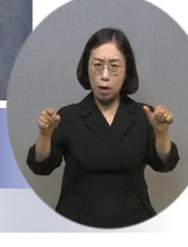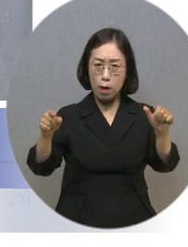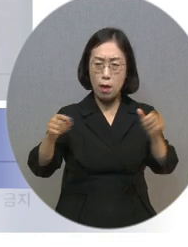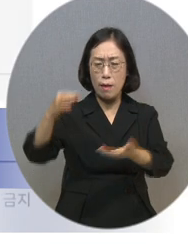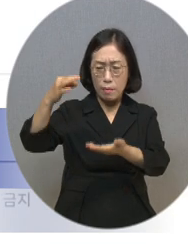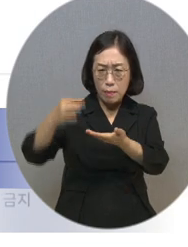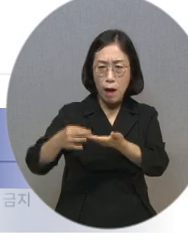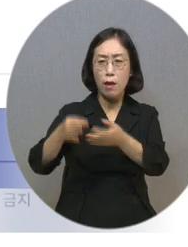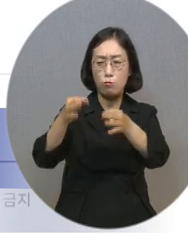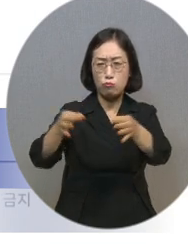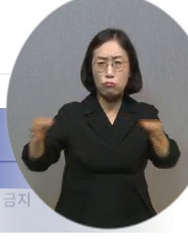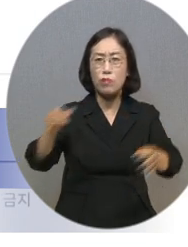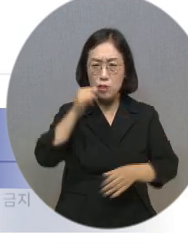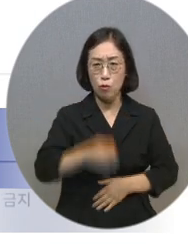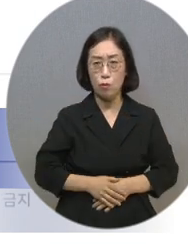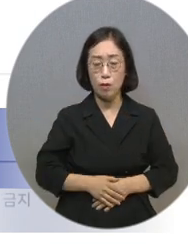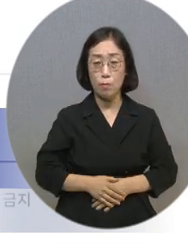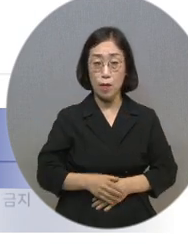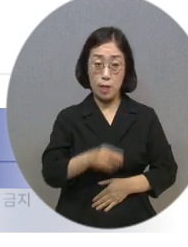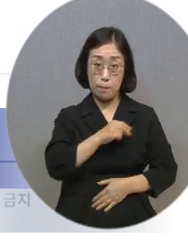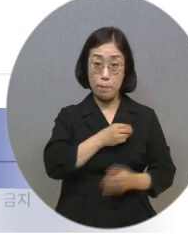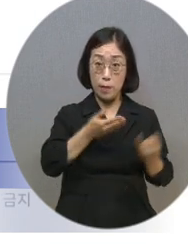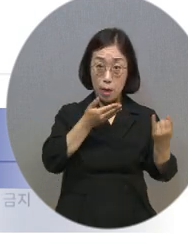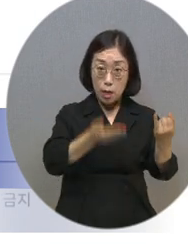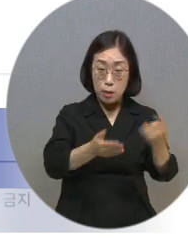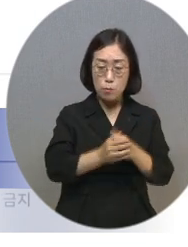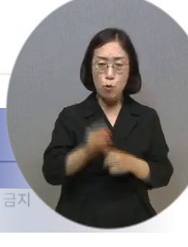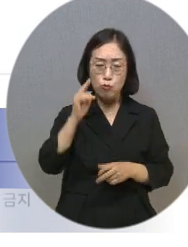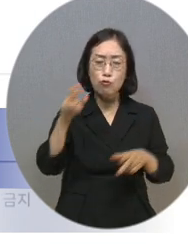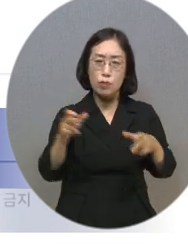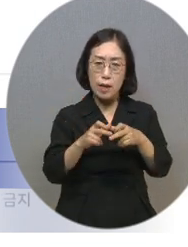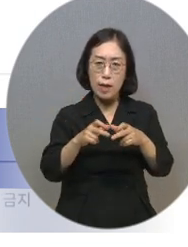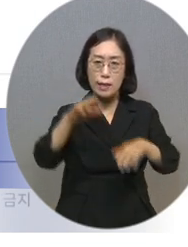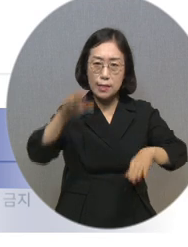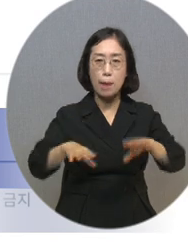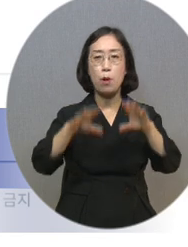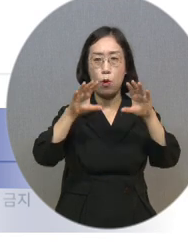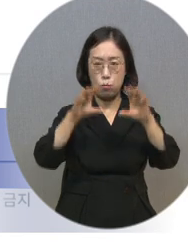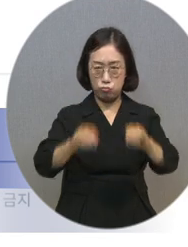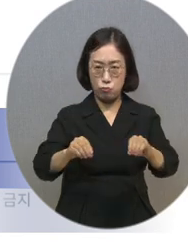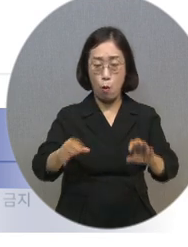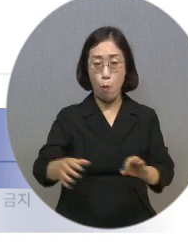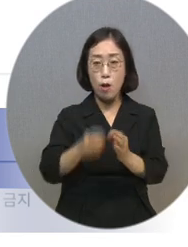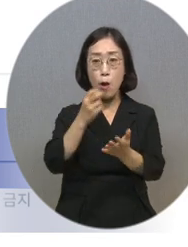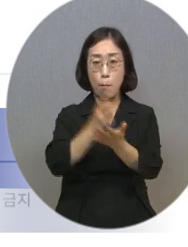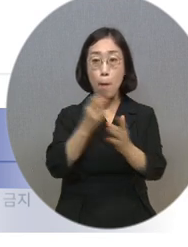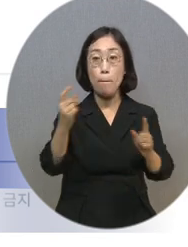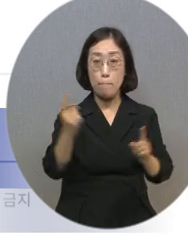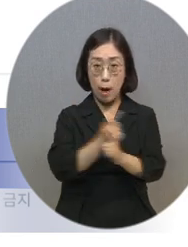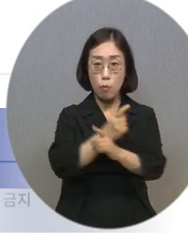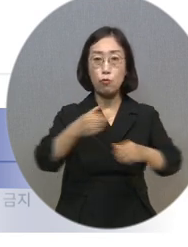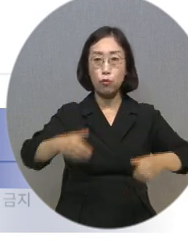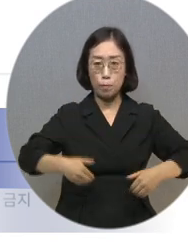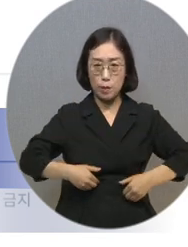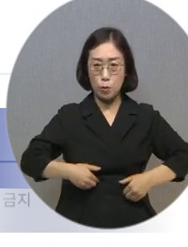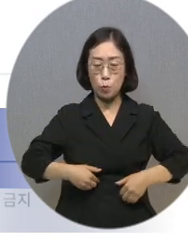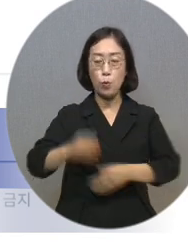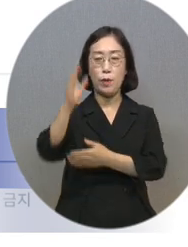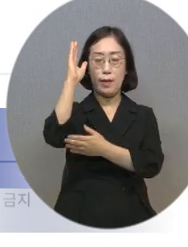말했습니다 이에 김의원은 중증장애 근로자의 차별을 제거하고이 관련 법률의 개정이 필요하다고